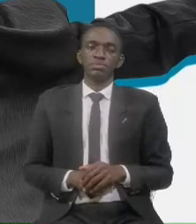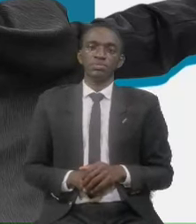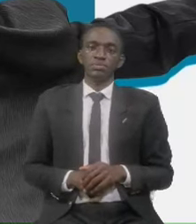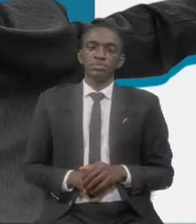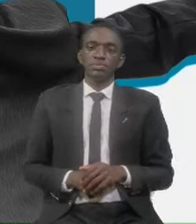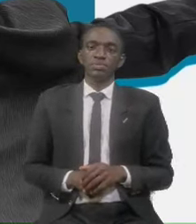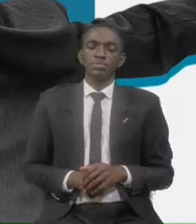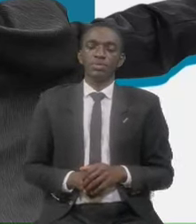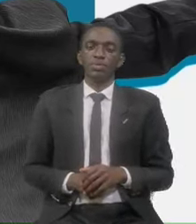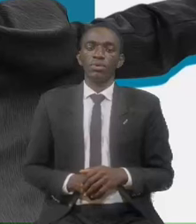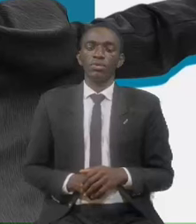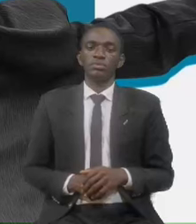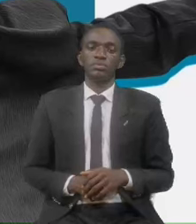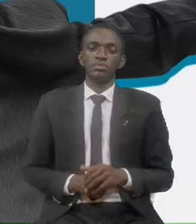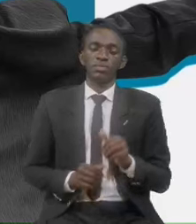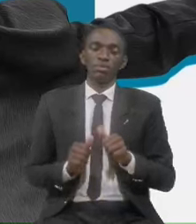de vous asseoir.